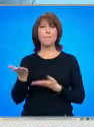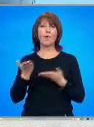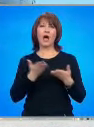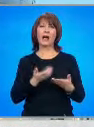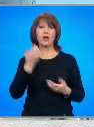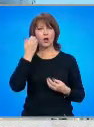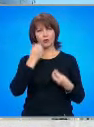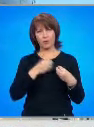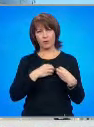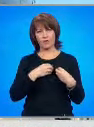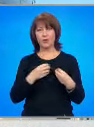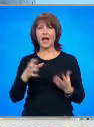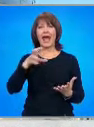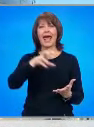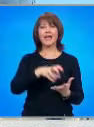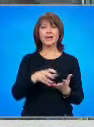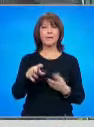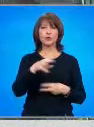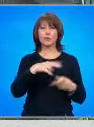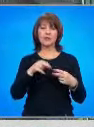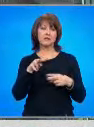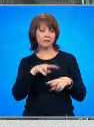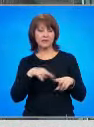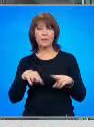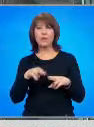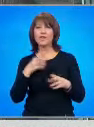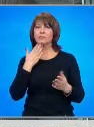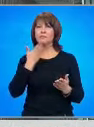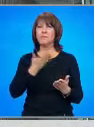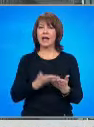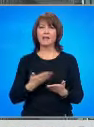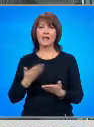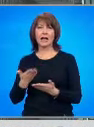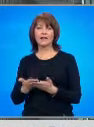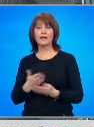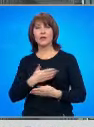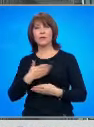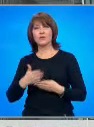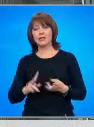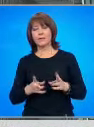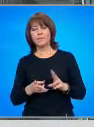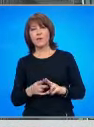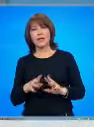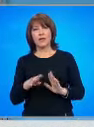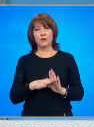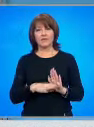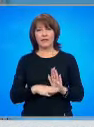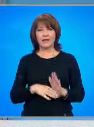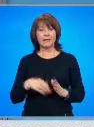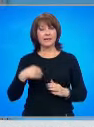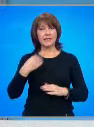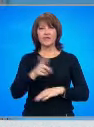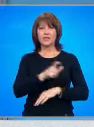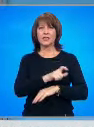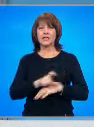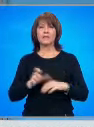на доброволна основа екип от комисията да провери прилагането на последните промени на правилата. Следващата седмица се